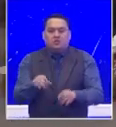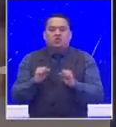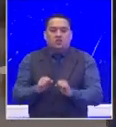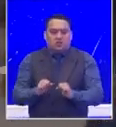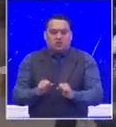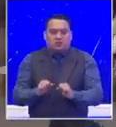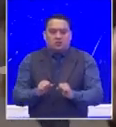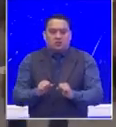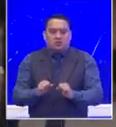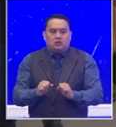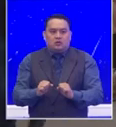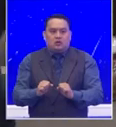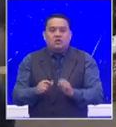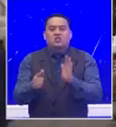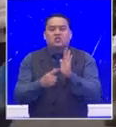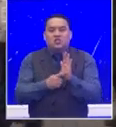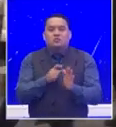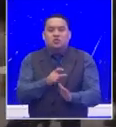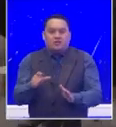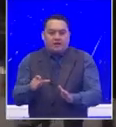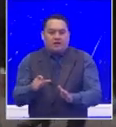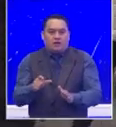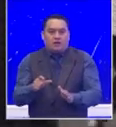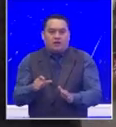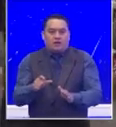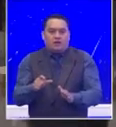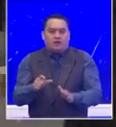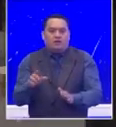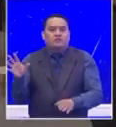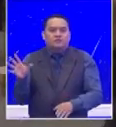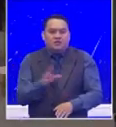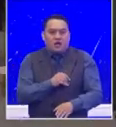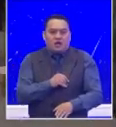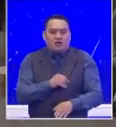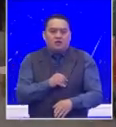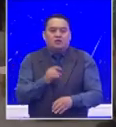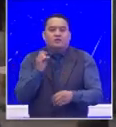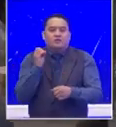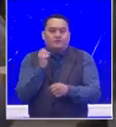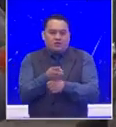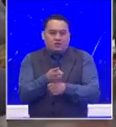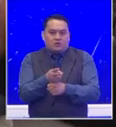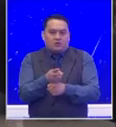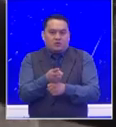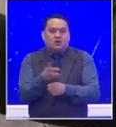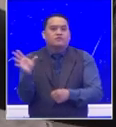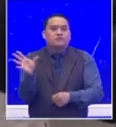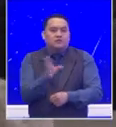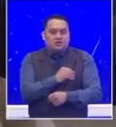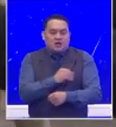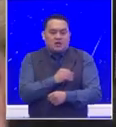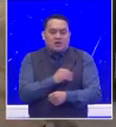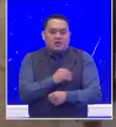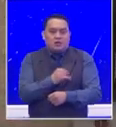средств защиты. Вот. 7 человек мы по ходу вот ходили, значит, всех вывели за ворота. Но всех отсюда,